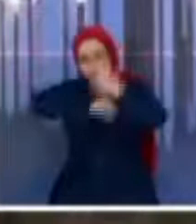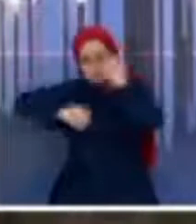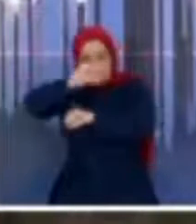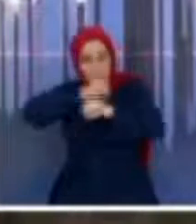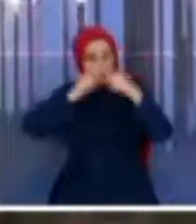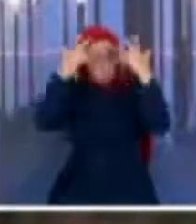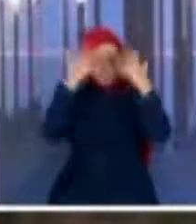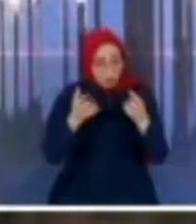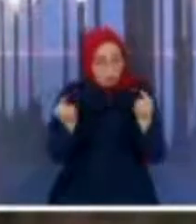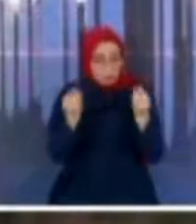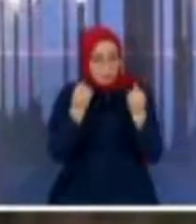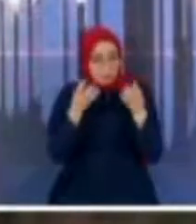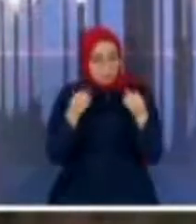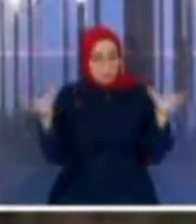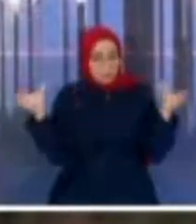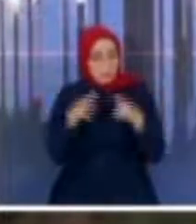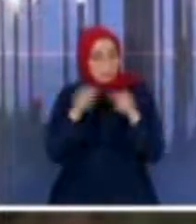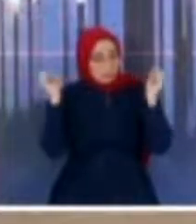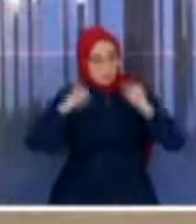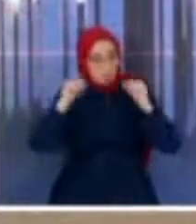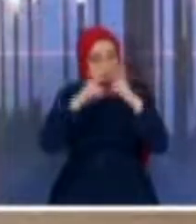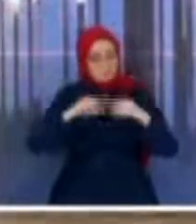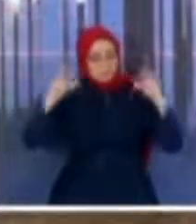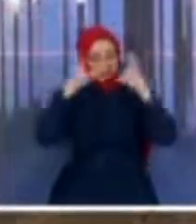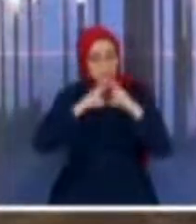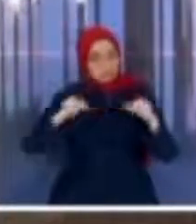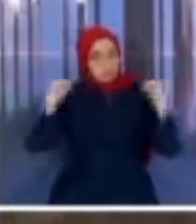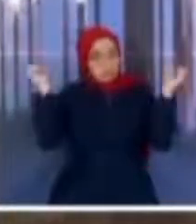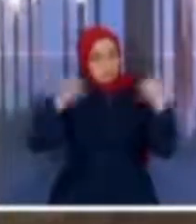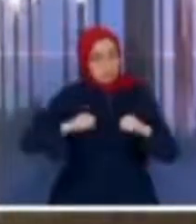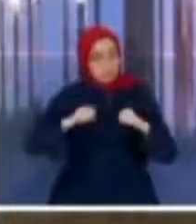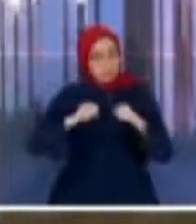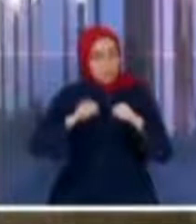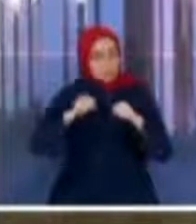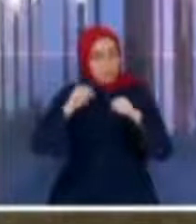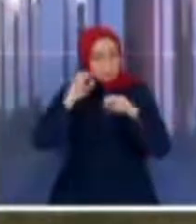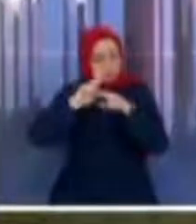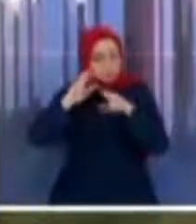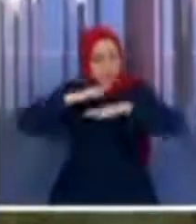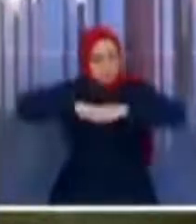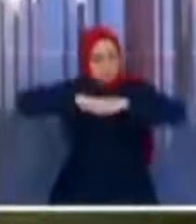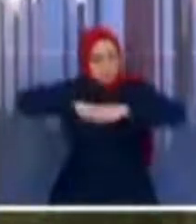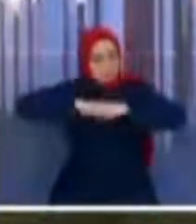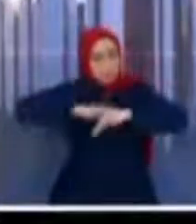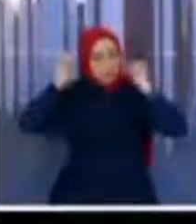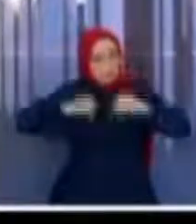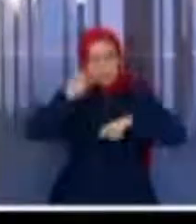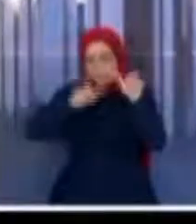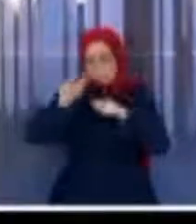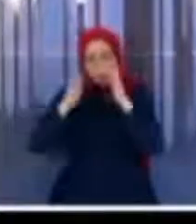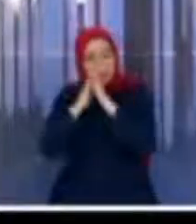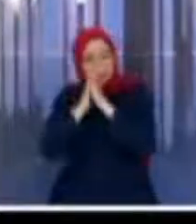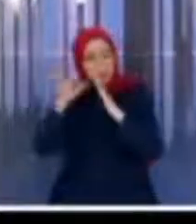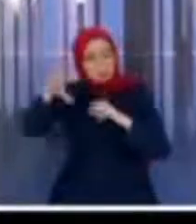باش نعملوا معناها دي فورماسيون في الاسعافات الاوليه. زاد حتى السكان اللي موجودين غادي سي